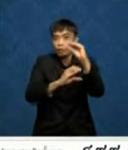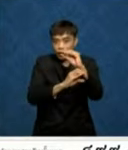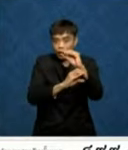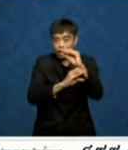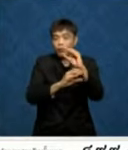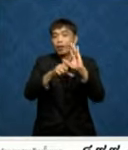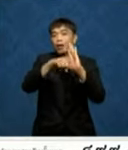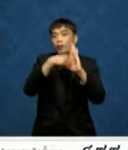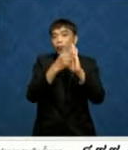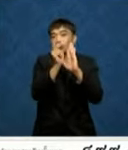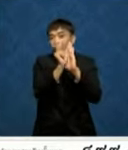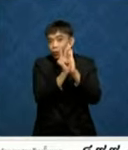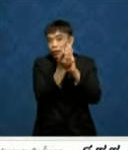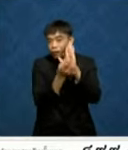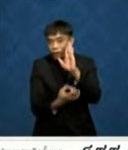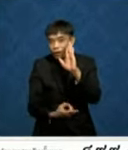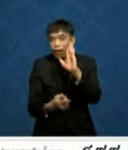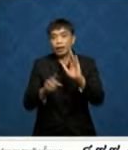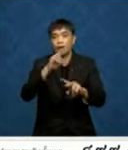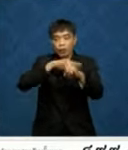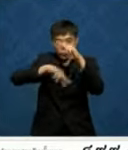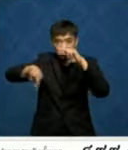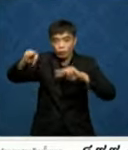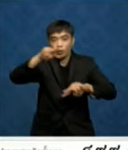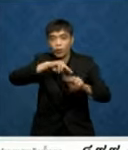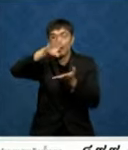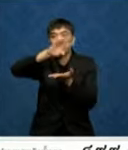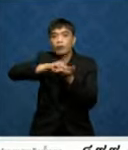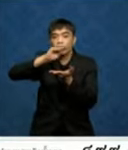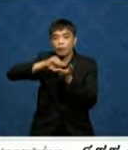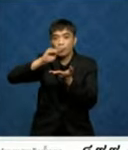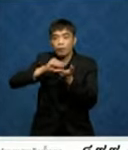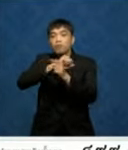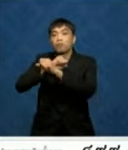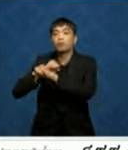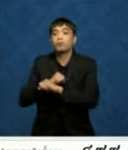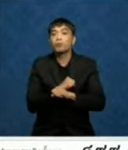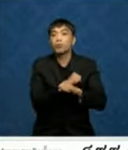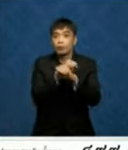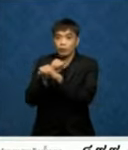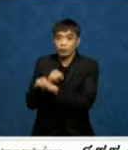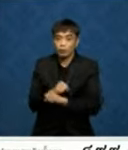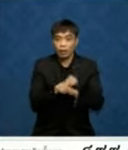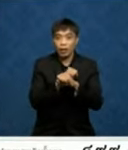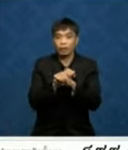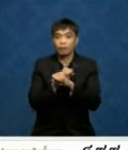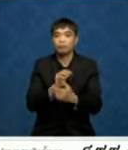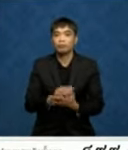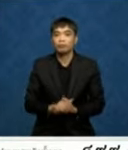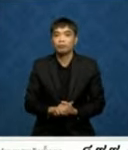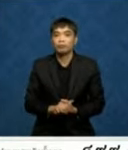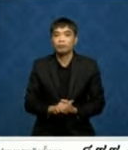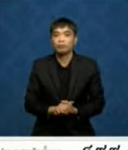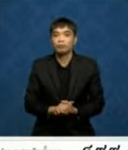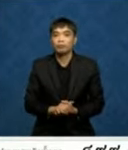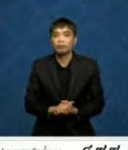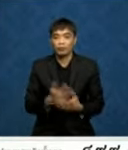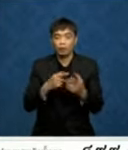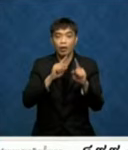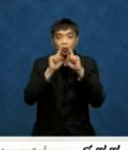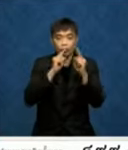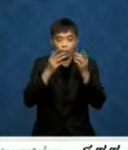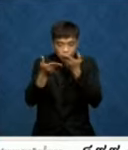การด้านความปลอดภัยของการคุ้มครองข้อมูลส่วนบุคคลสำหรับรายละเอียดผลการพิจารณารวมทั้ง